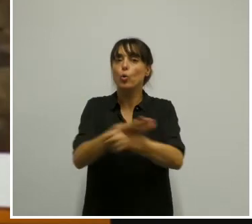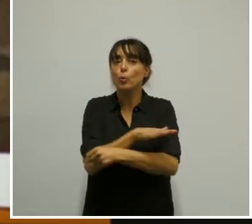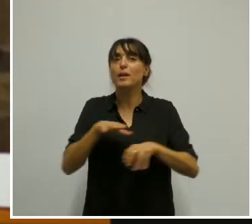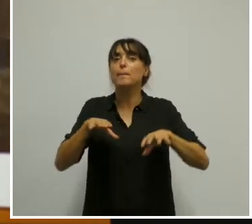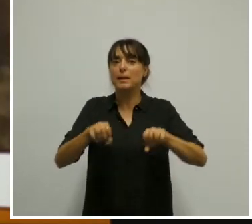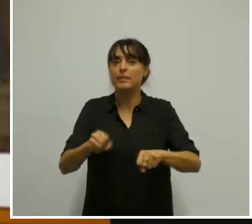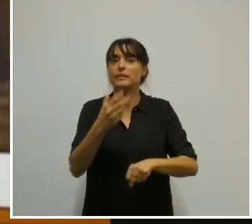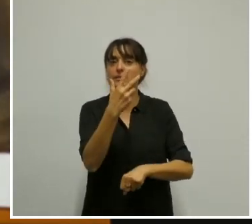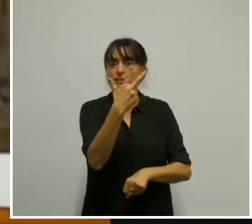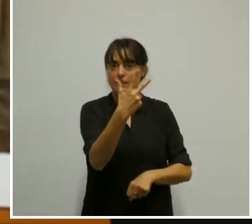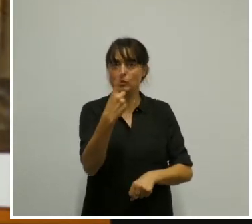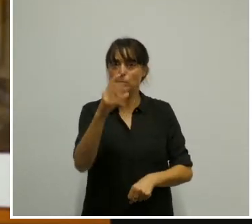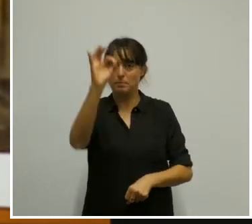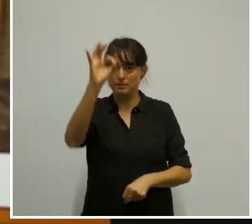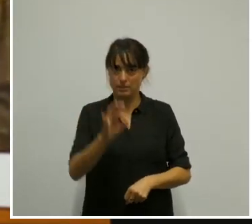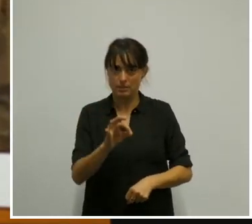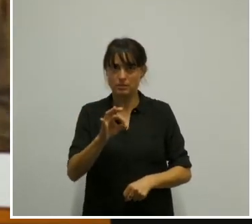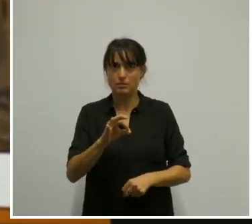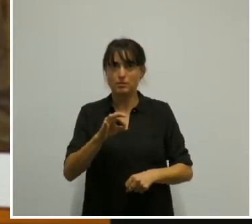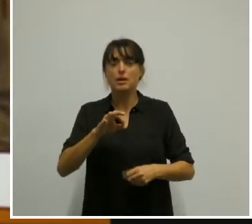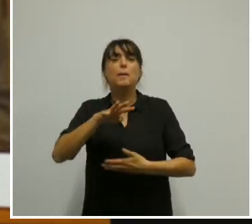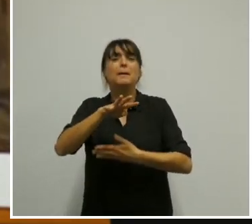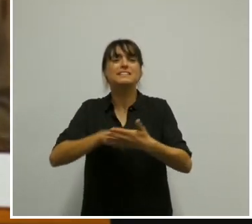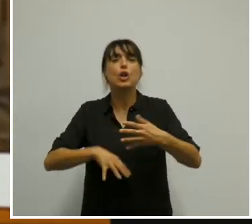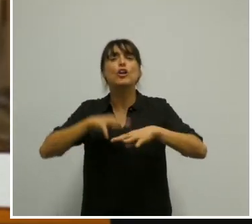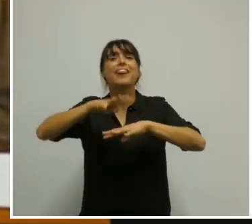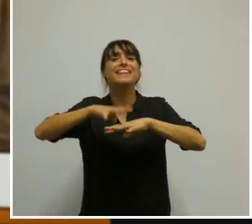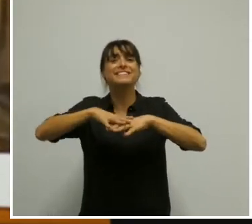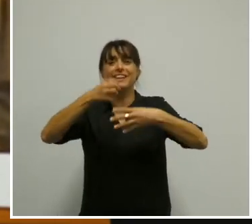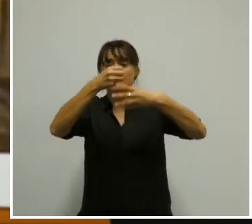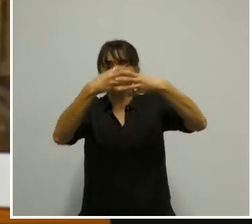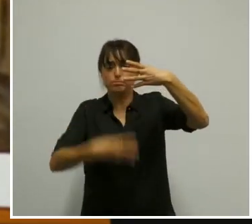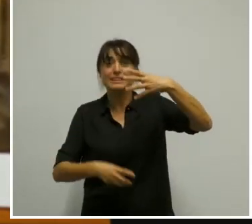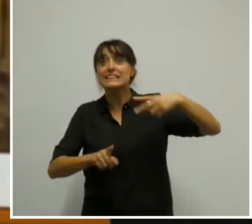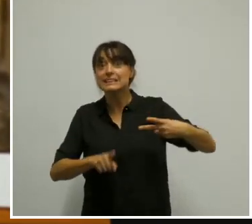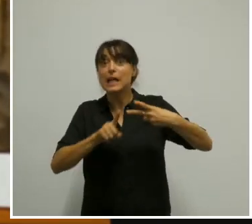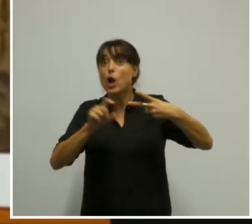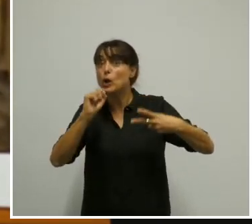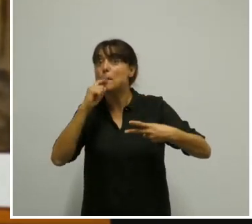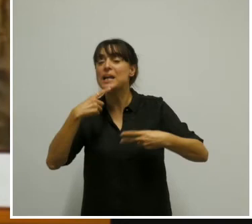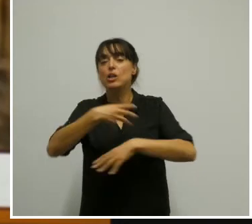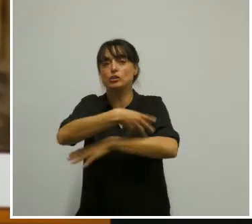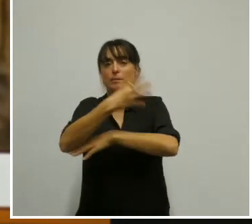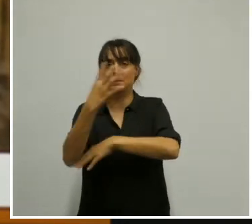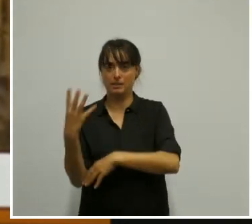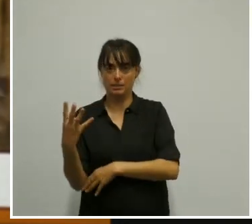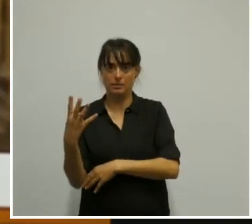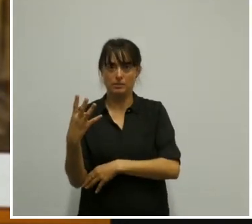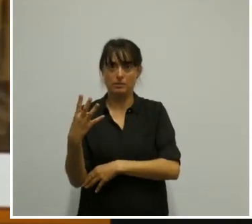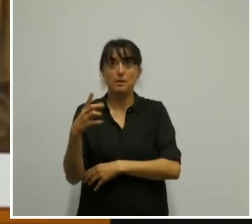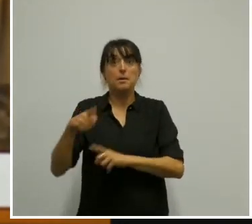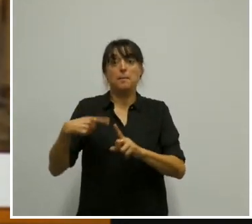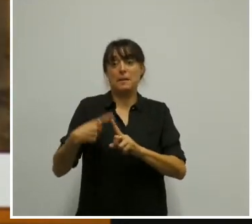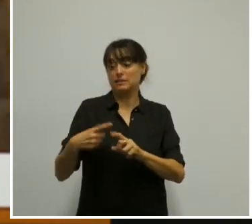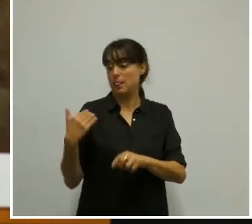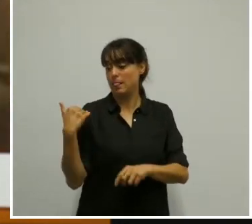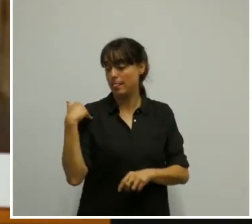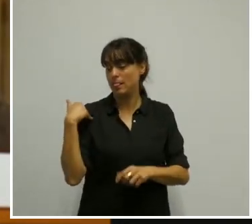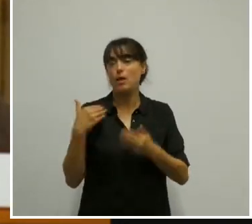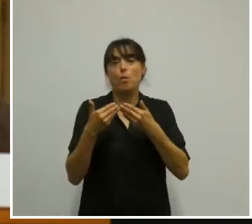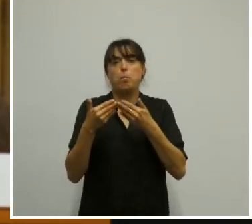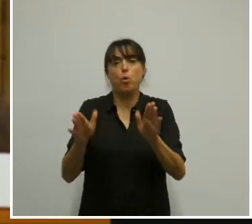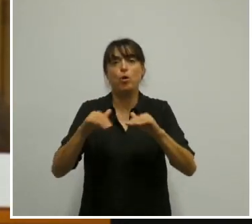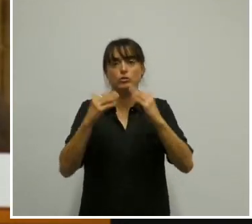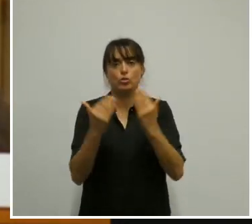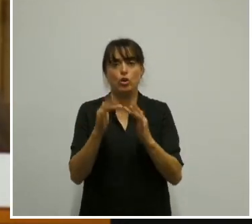segon districte que més cobreix. A més, no només això, sinó que estem ara ampliant encara més. De fet, ja